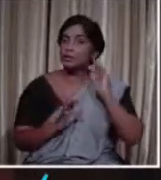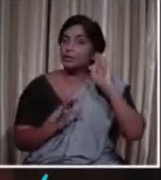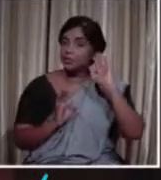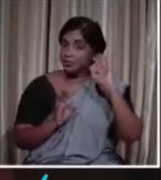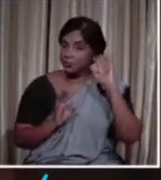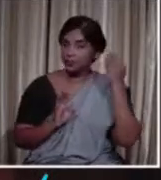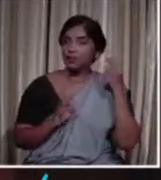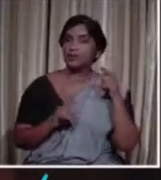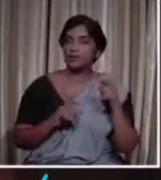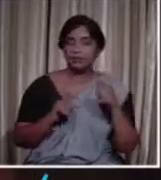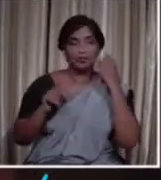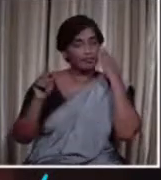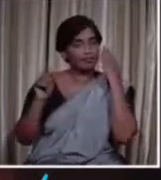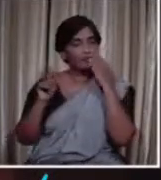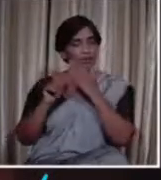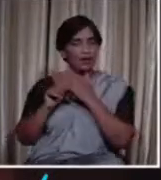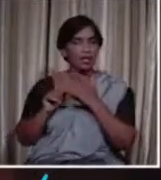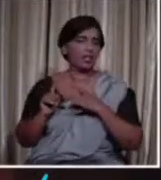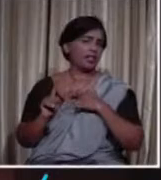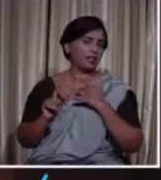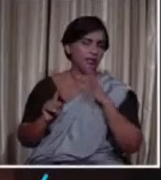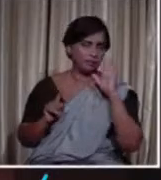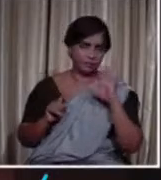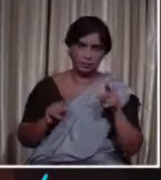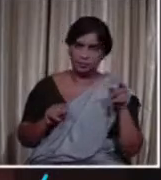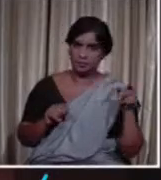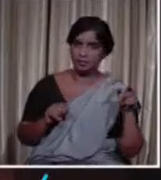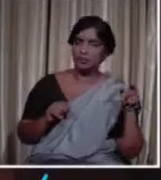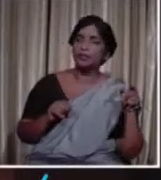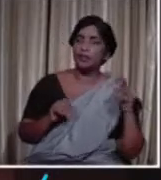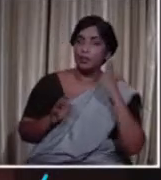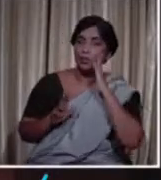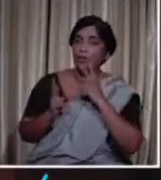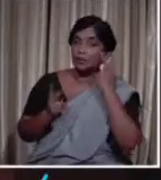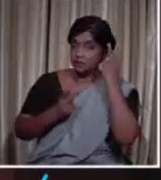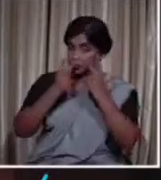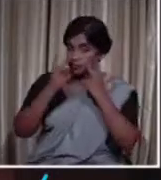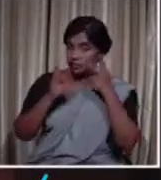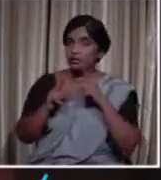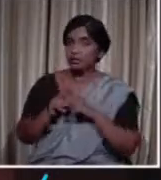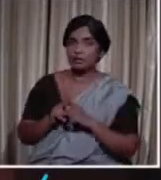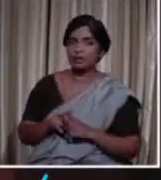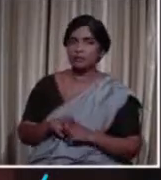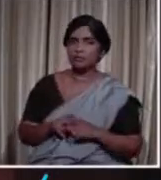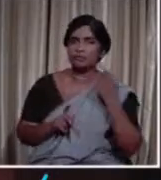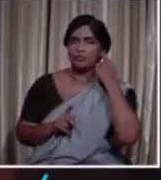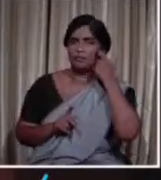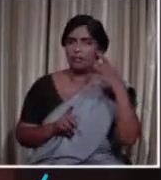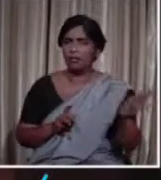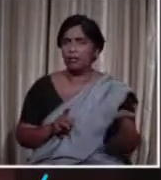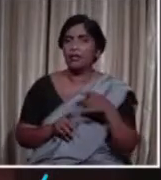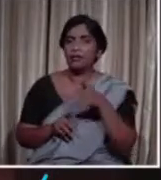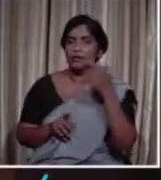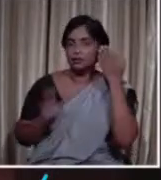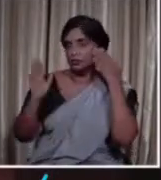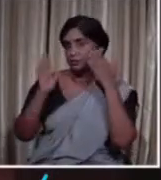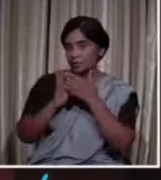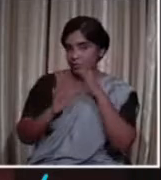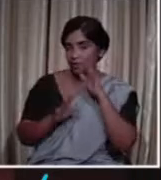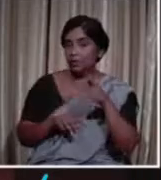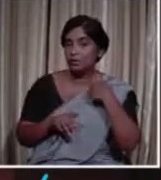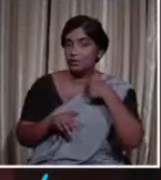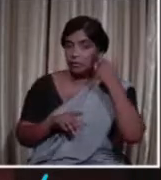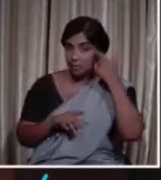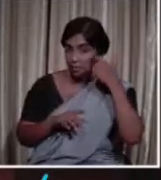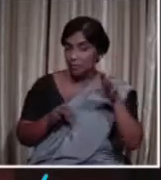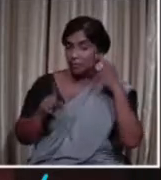විශේෂෙන්ම ඒ ශේෂ්ත්‍රයේ හැඟීමක් තිබෙනවා සංචාරක ශේෂ්ත්‍රයෙන් නොසලකා හරිනවයි කියන කාරණා. ඒ නොසලකා